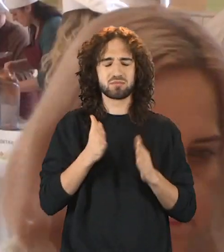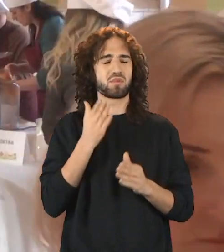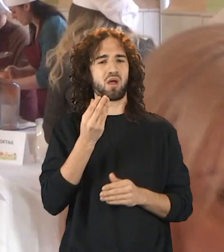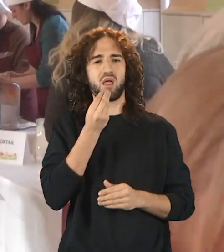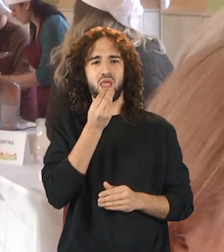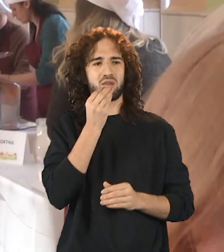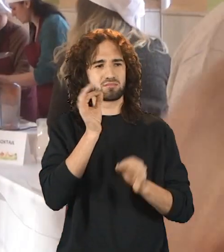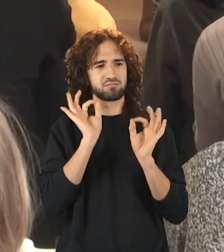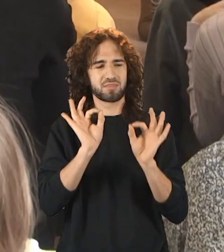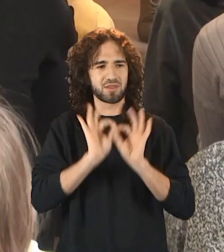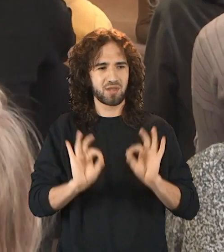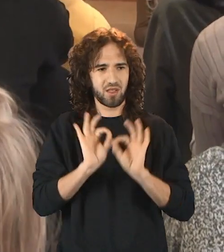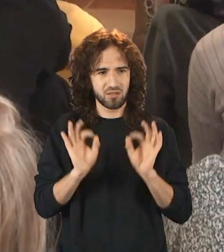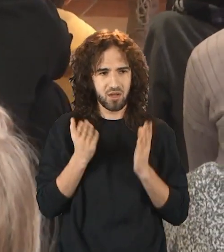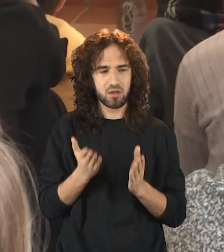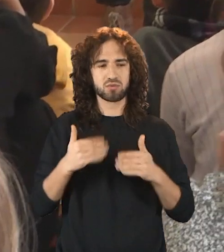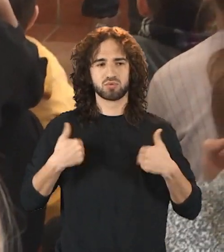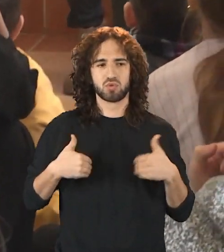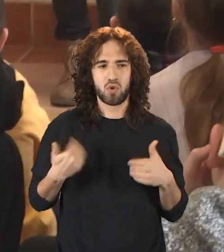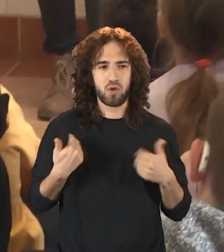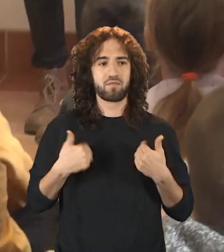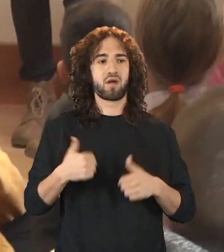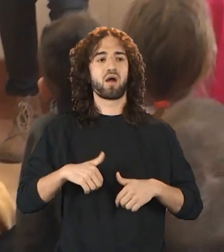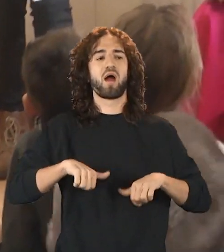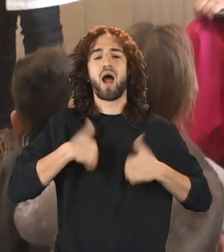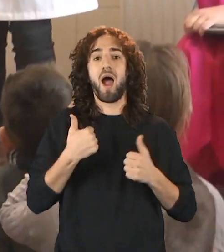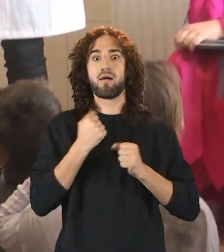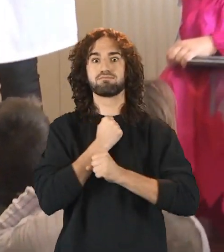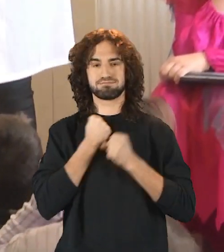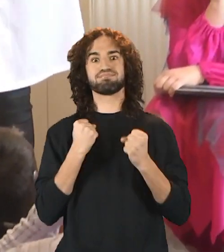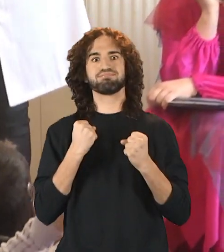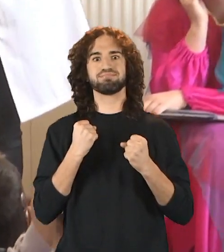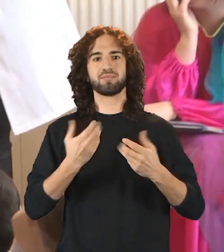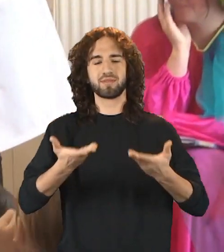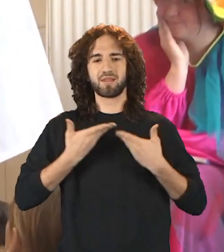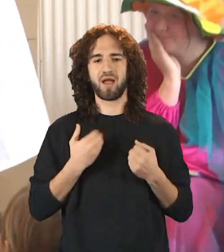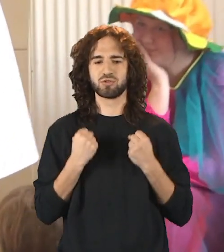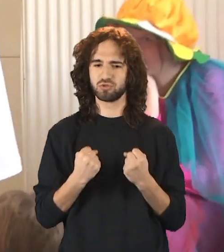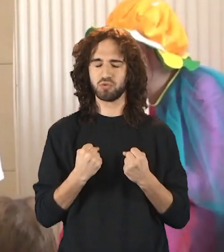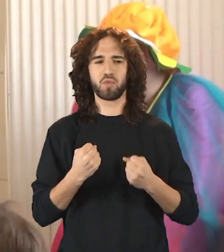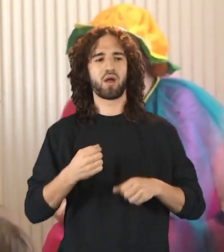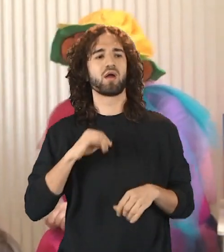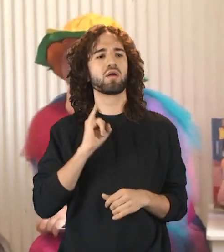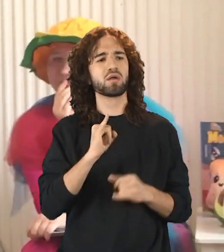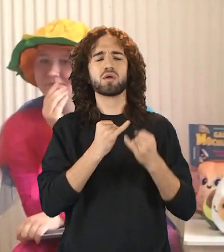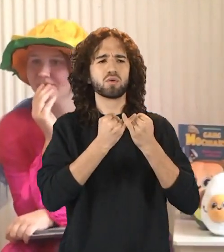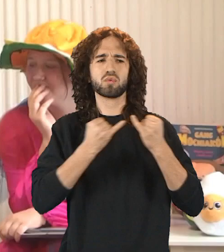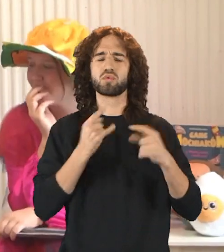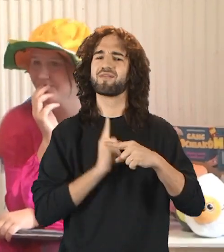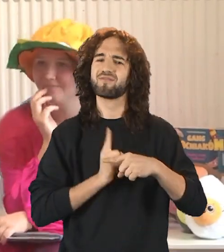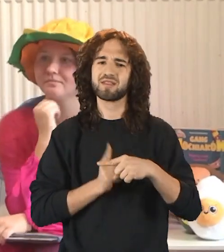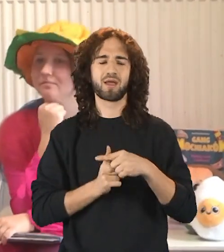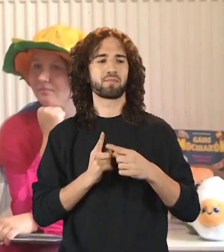miały to, co jest im do zdrowia potrzebne, do właśnie tych sił witalnych, do tego, żeby zdobywać wiedzę. O tym